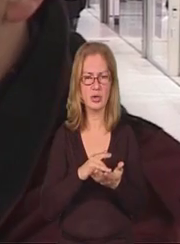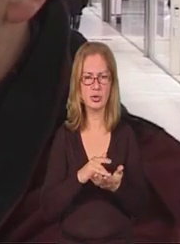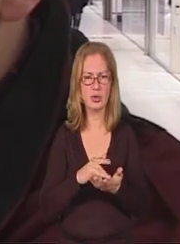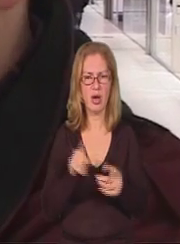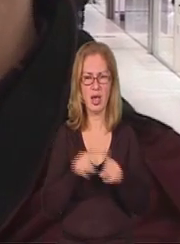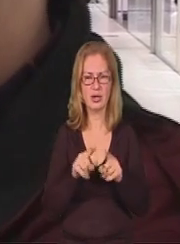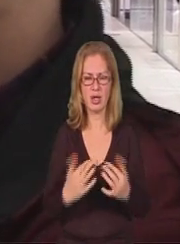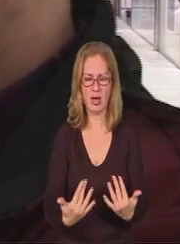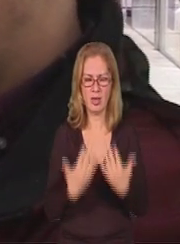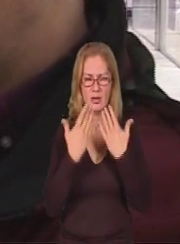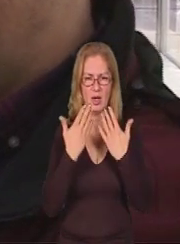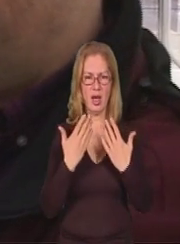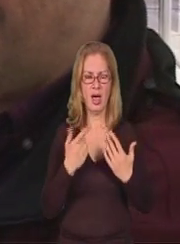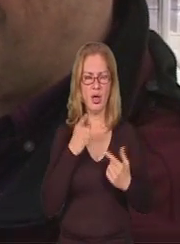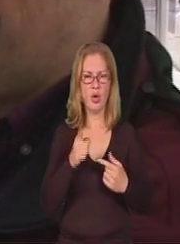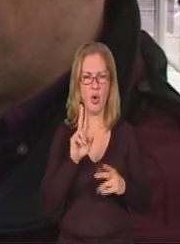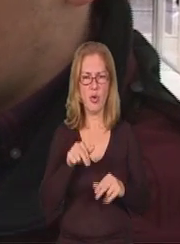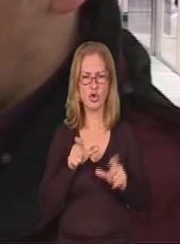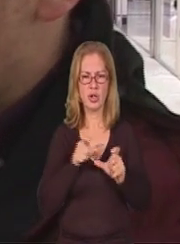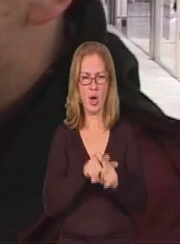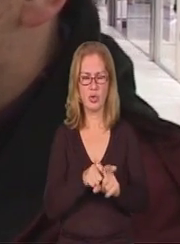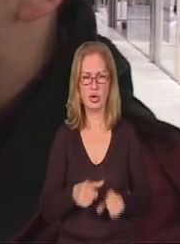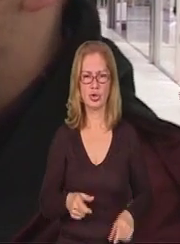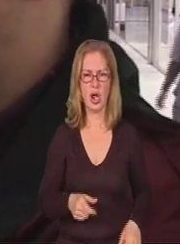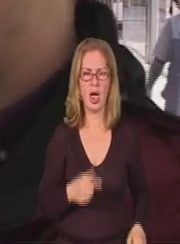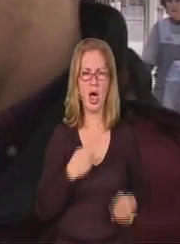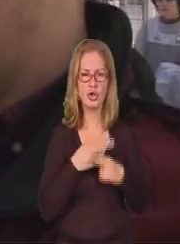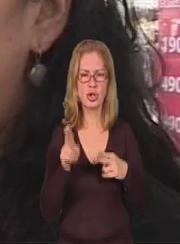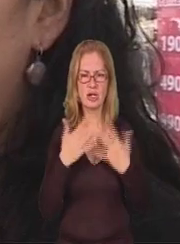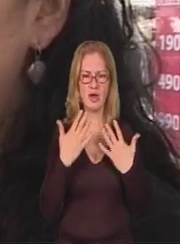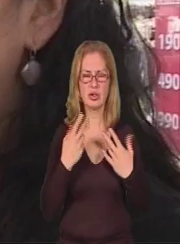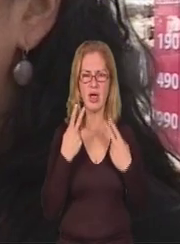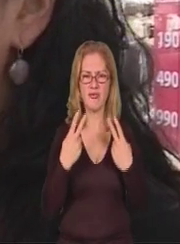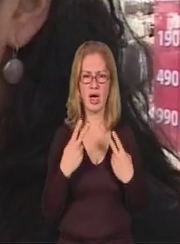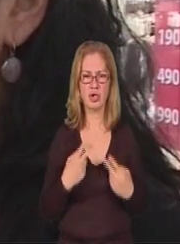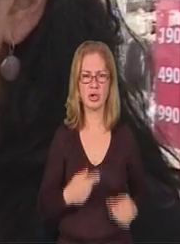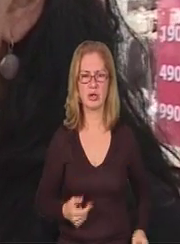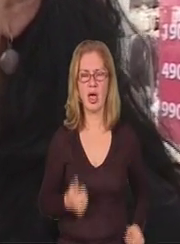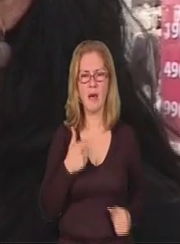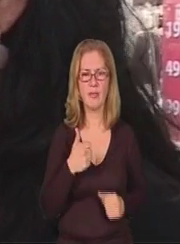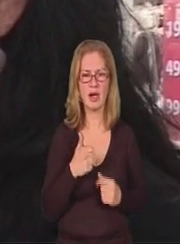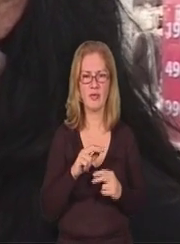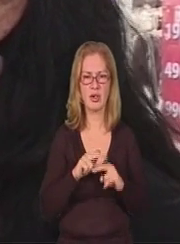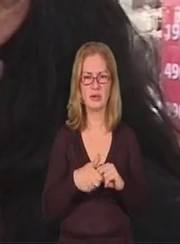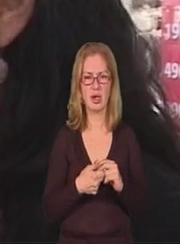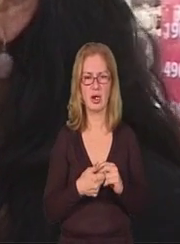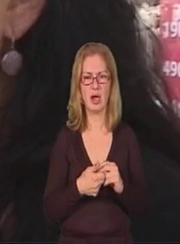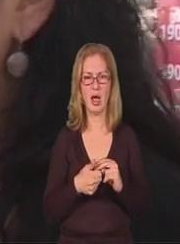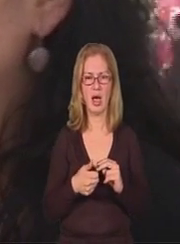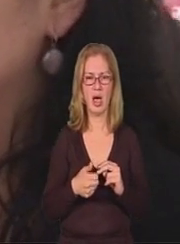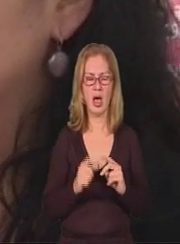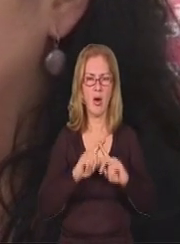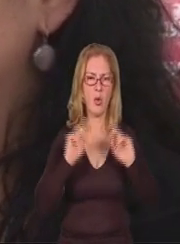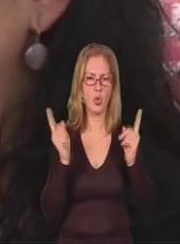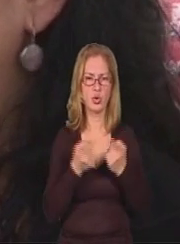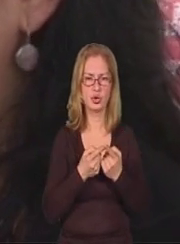udisati čist vazduh koliko je moguće. Znači čist vazduh je vrlo važan. Pa pre svega utiče okruženje. S jedne